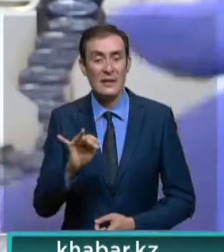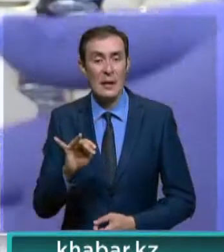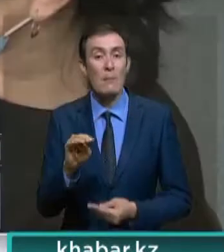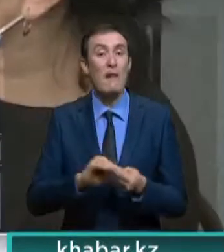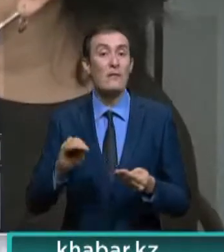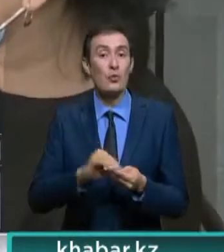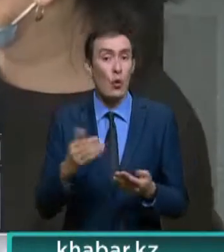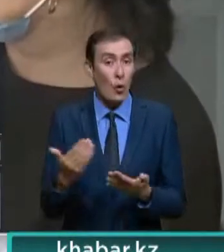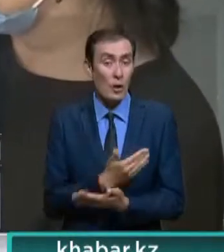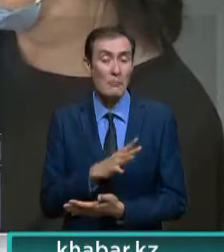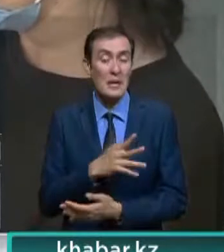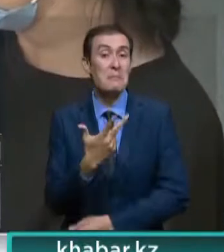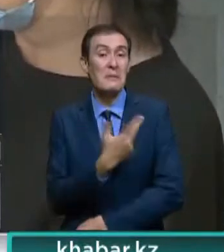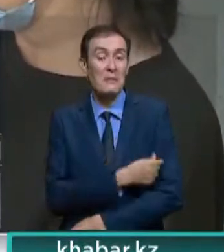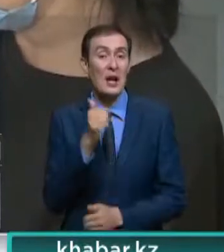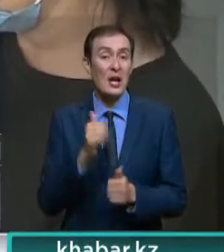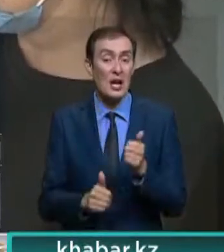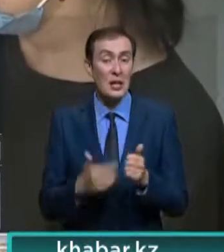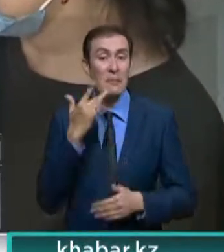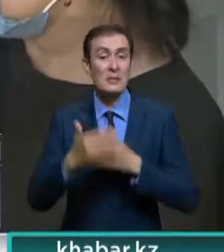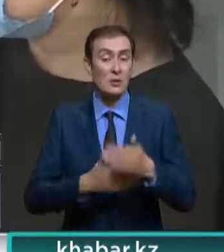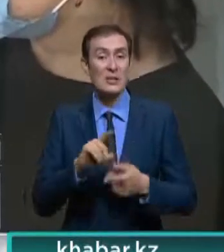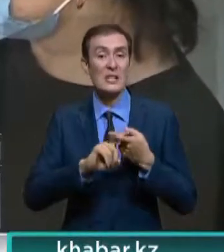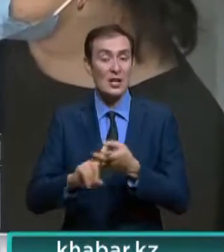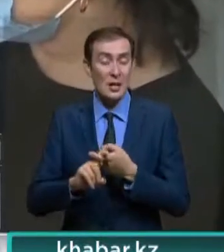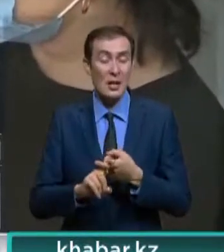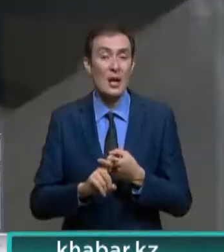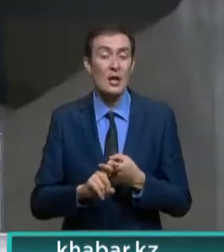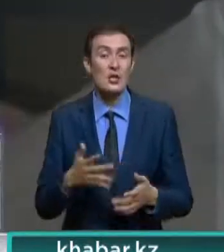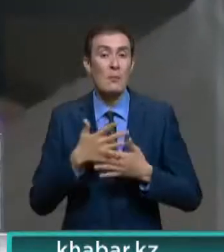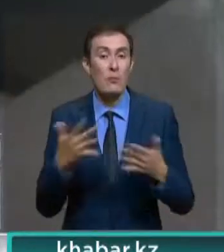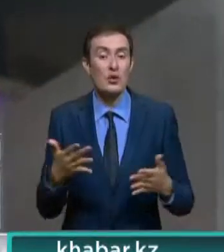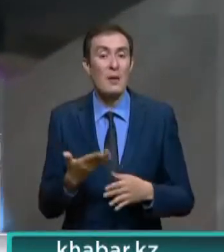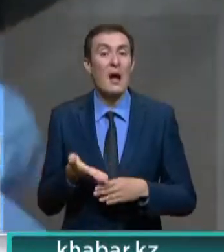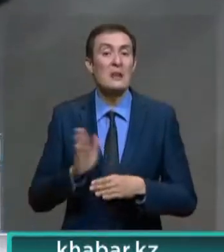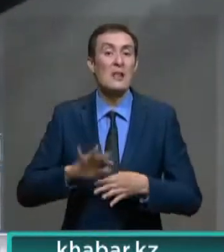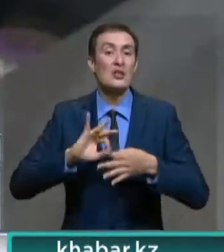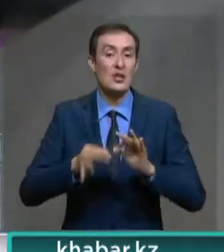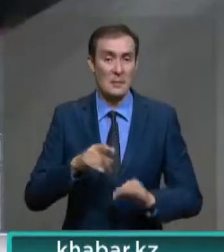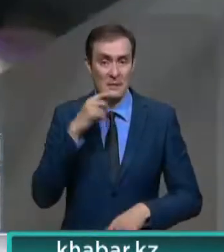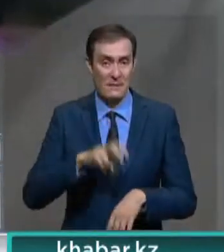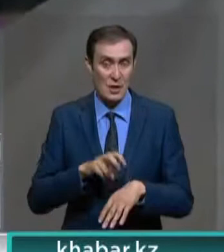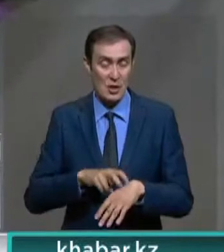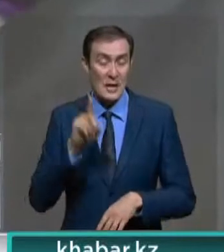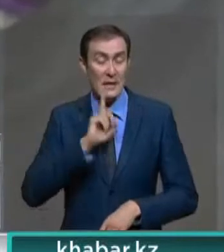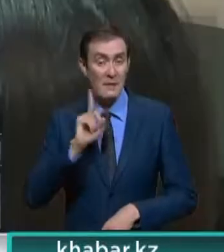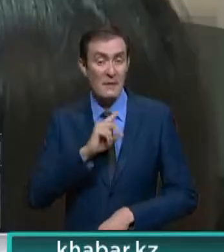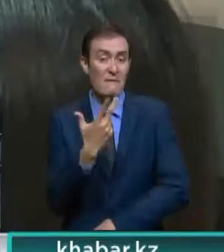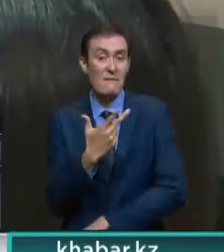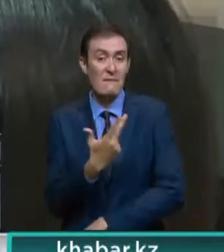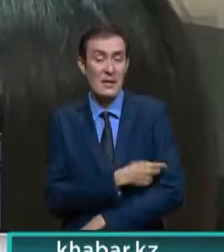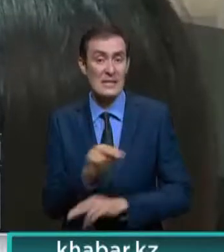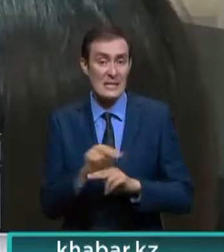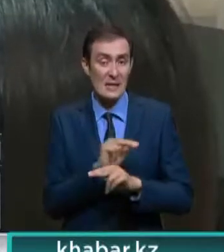повторно все они были привиты каждое последующее заражение протекает с большими осложнениями отметила врач тем временем вакцинированных